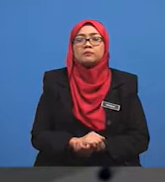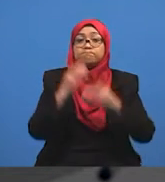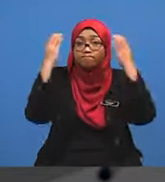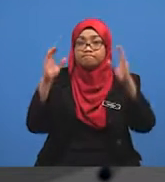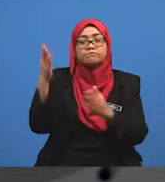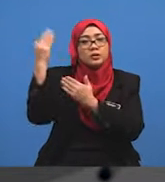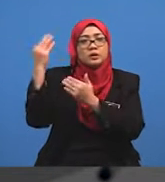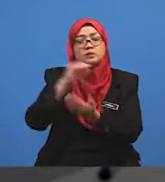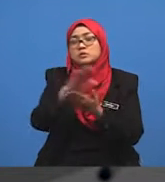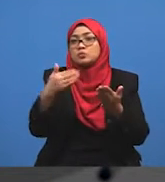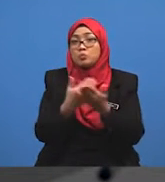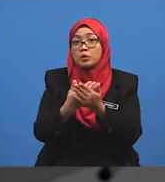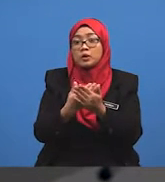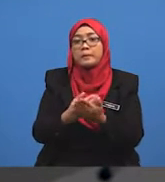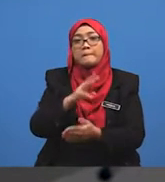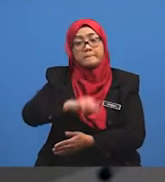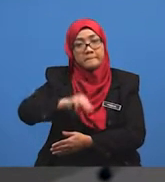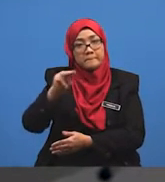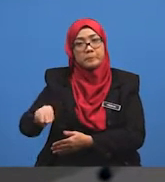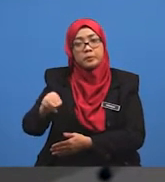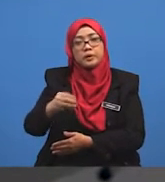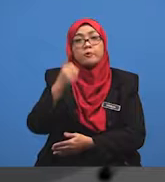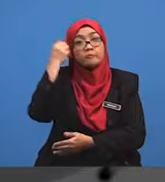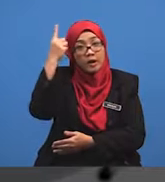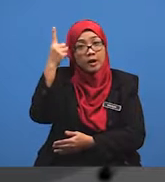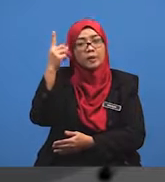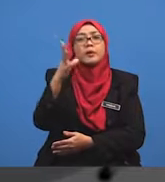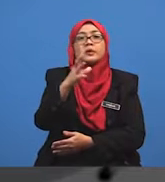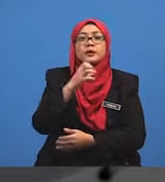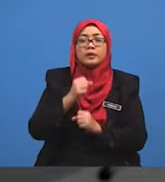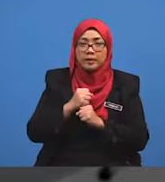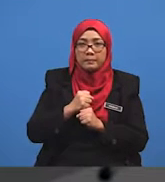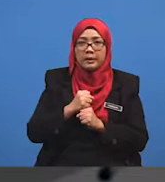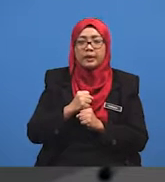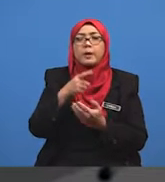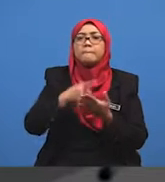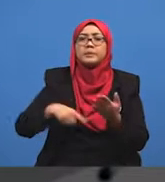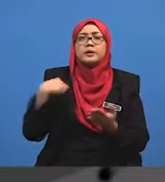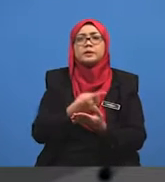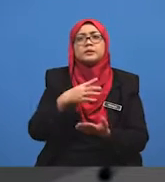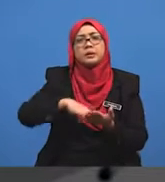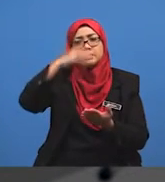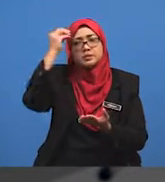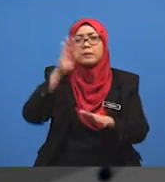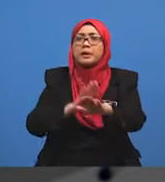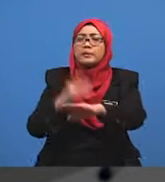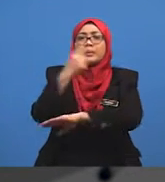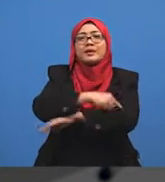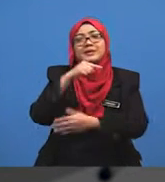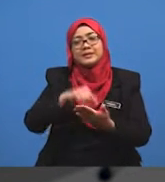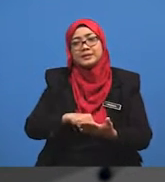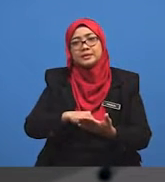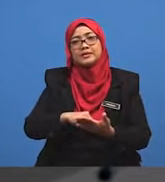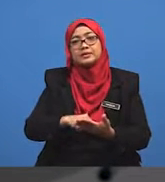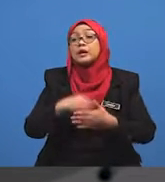harapkan semua pelajar faham dan dapat menguasai apa yang telah kita pelajari hari ini. Yang seterusnya, kita beralih